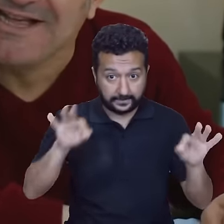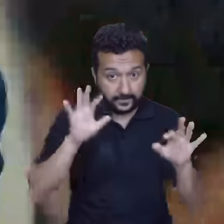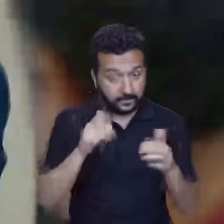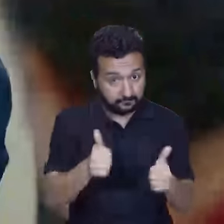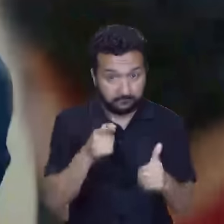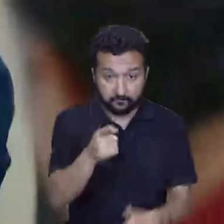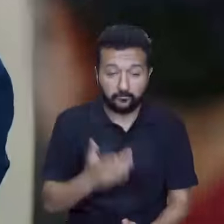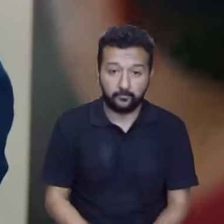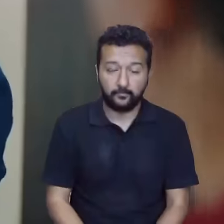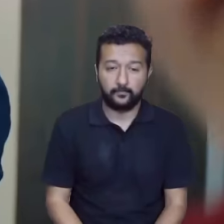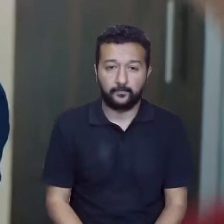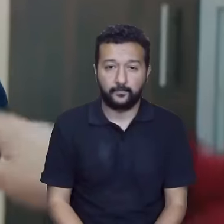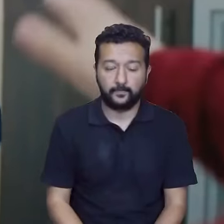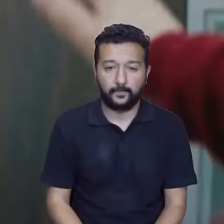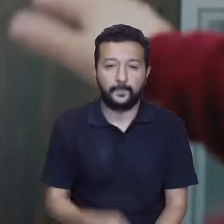hazırsın hemen ha.